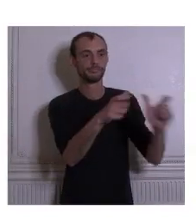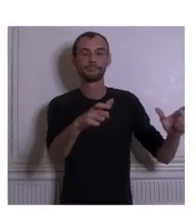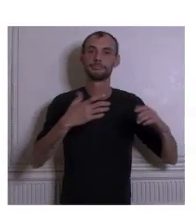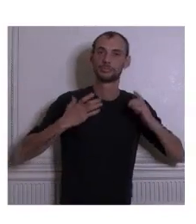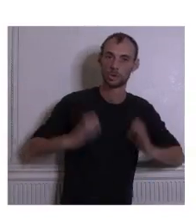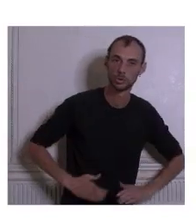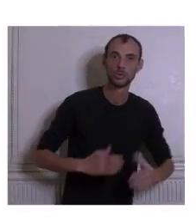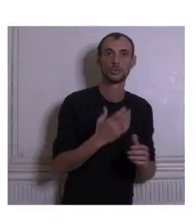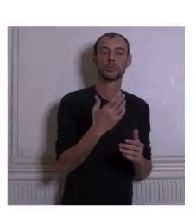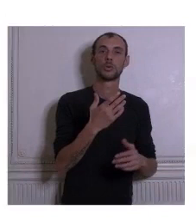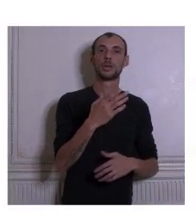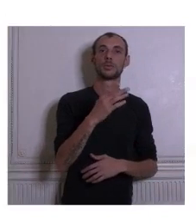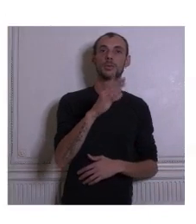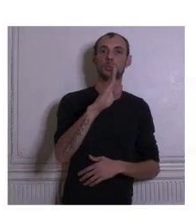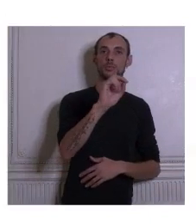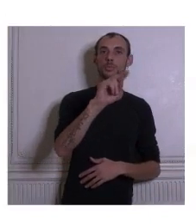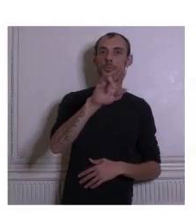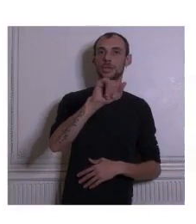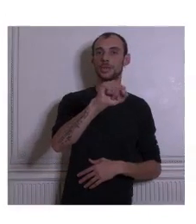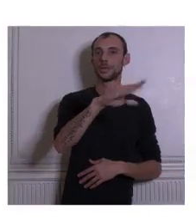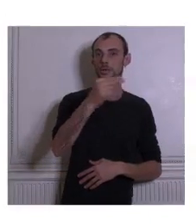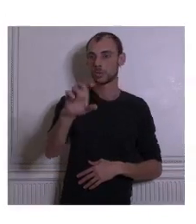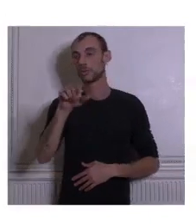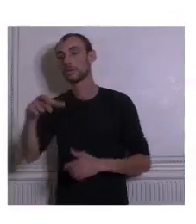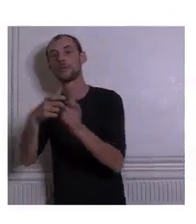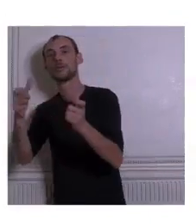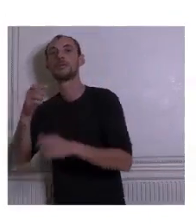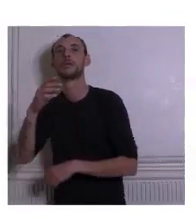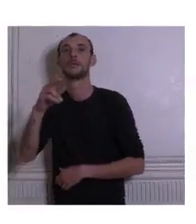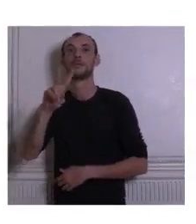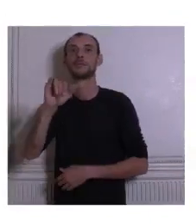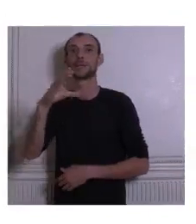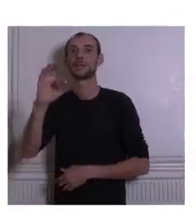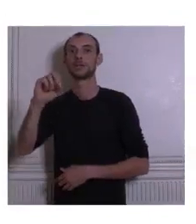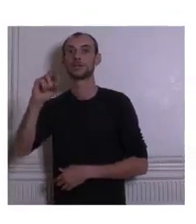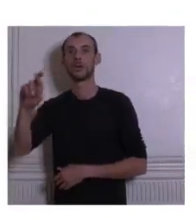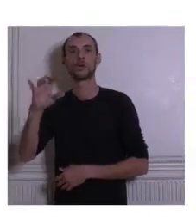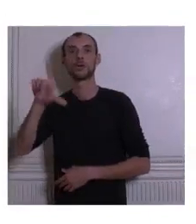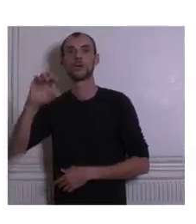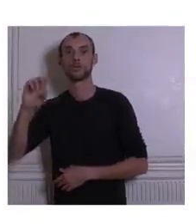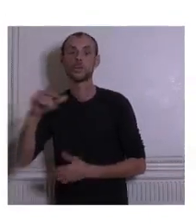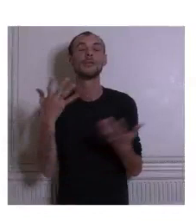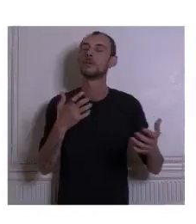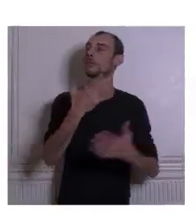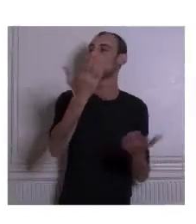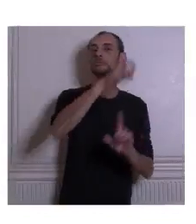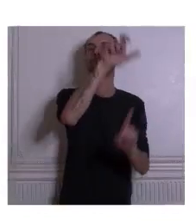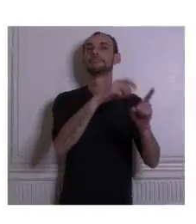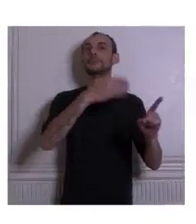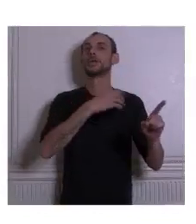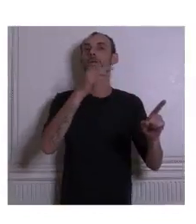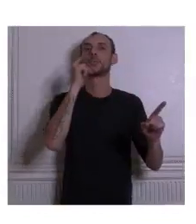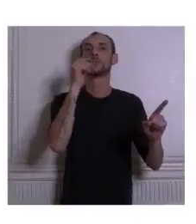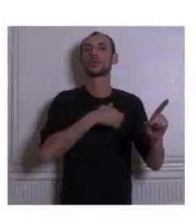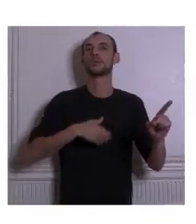les consommations énergétiques? Ah, donc ça, c'est une autre question. Mais c'est pour ça, je vais mettre en place et suivre,